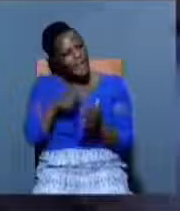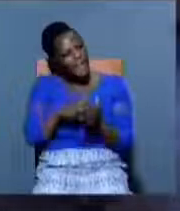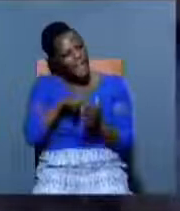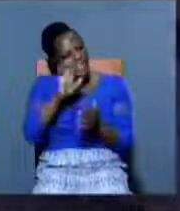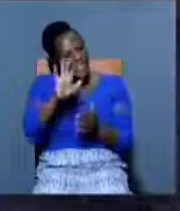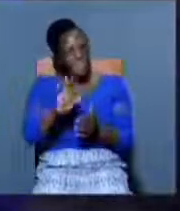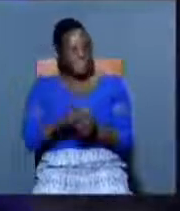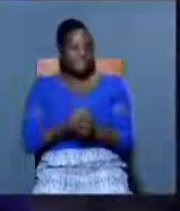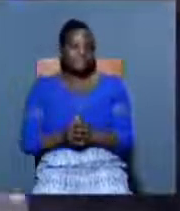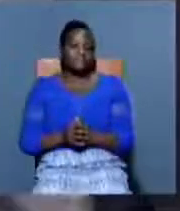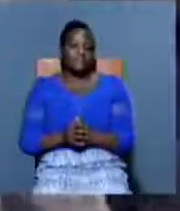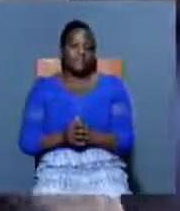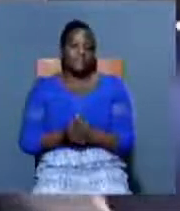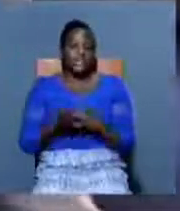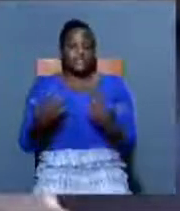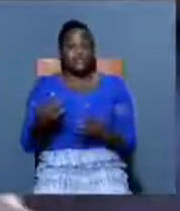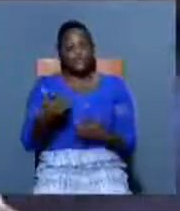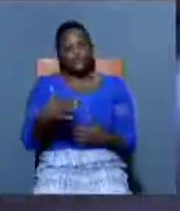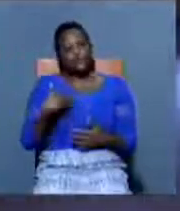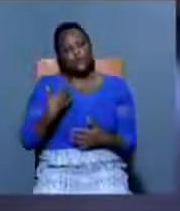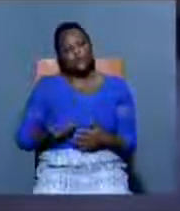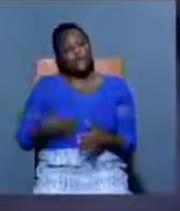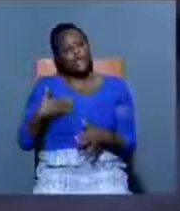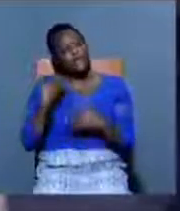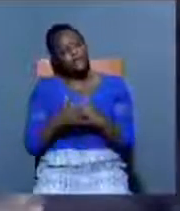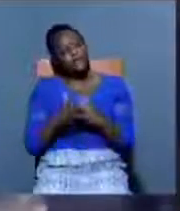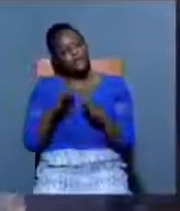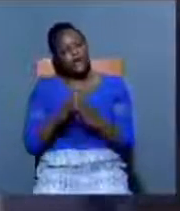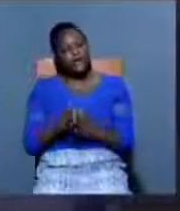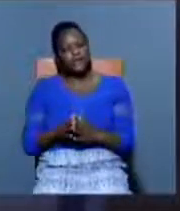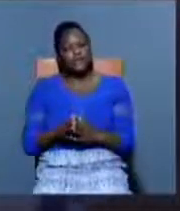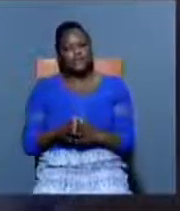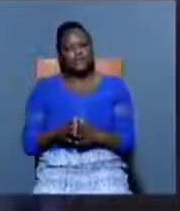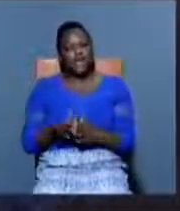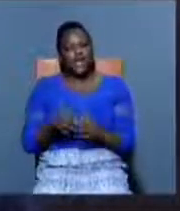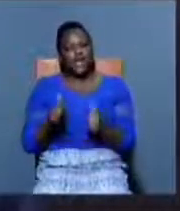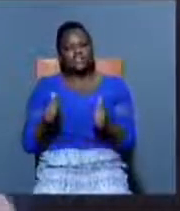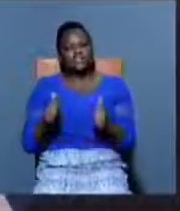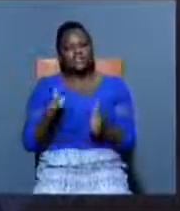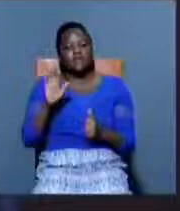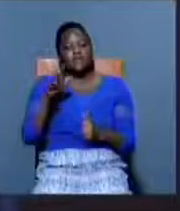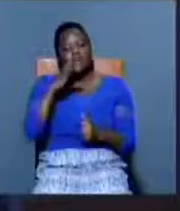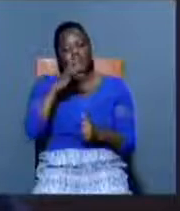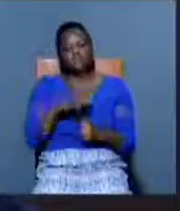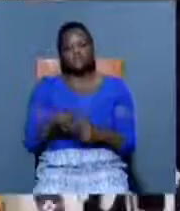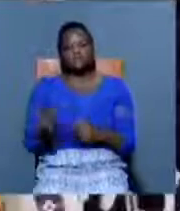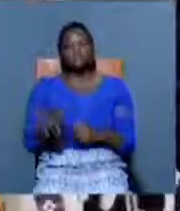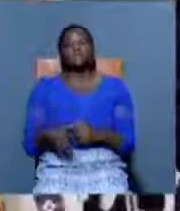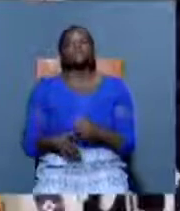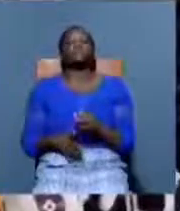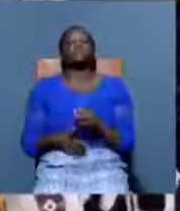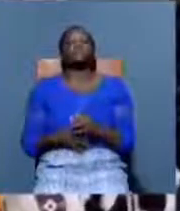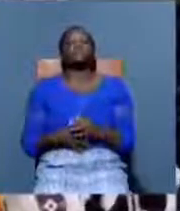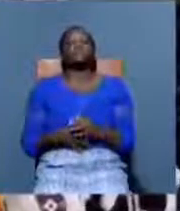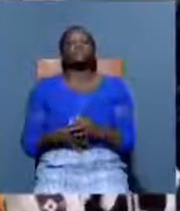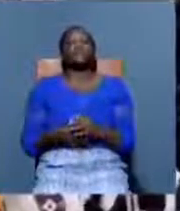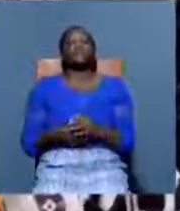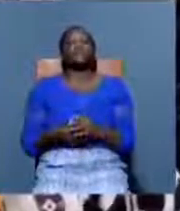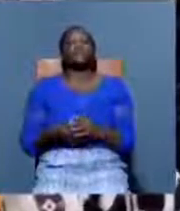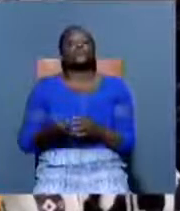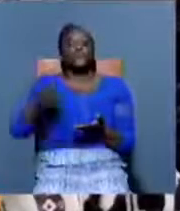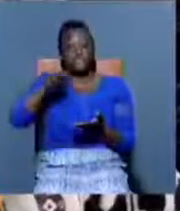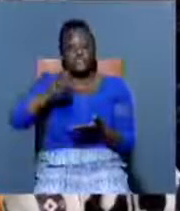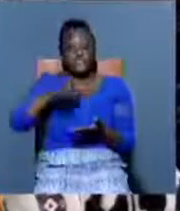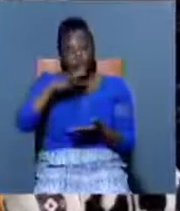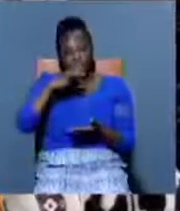Sasa huyu mwanamke akirudi nyumbani anategemea yeye ndo alalamike, alafu nakuta wewe ndo umechanganya unalalamika. Yaani yuko